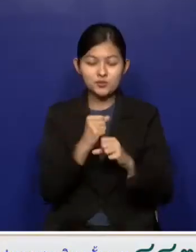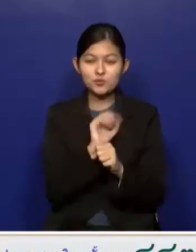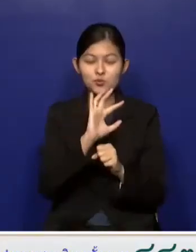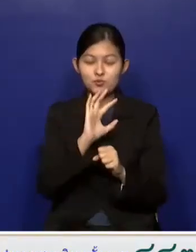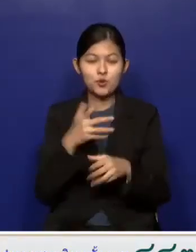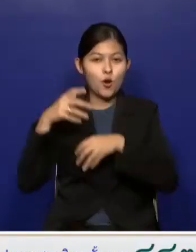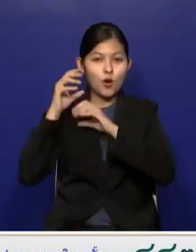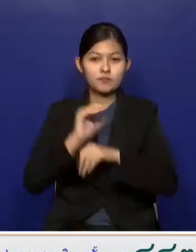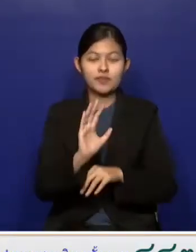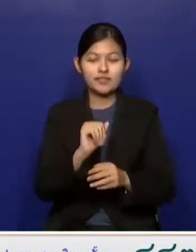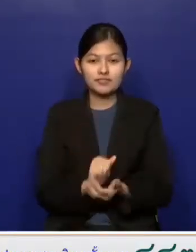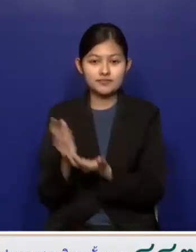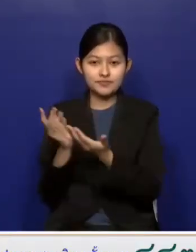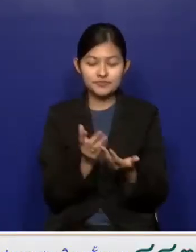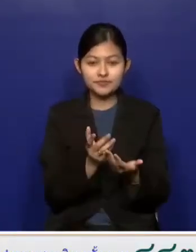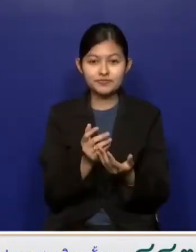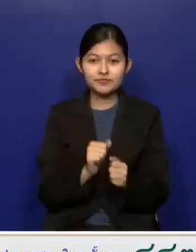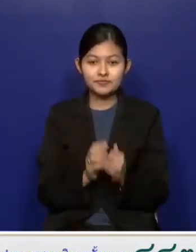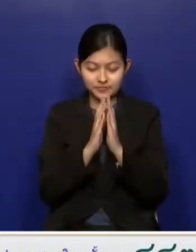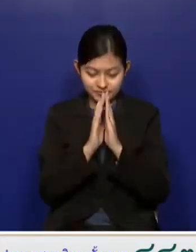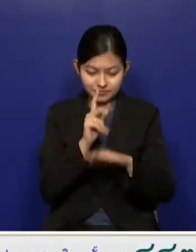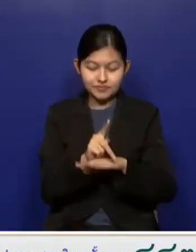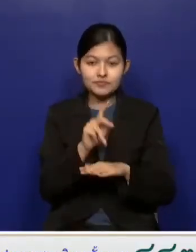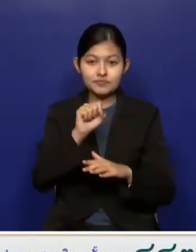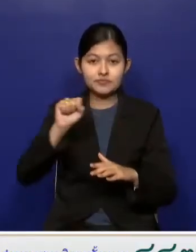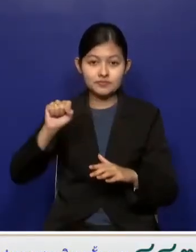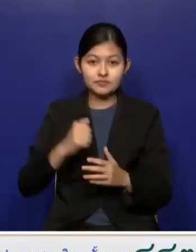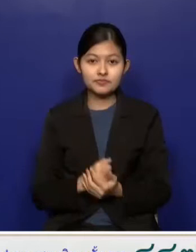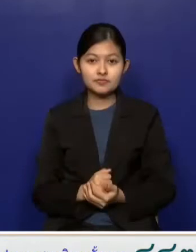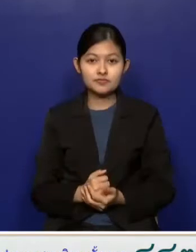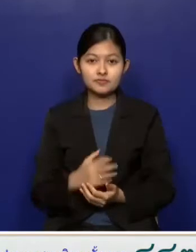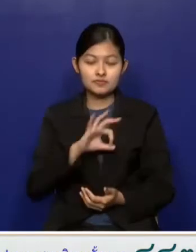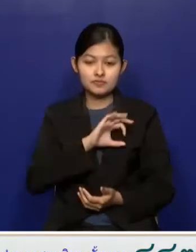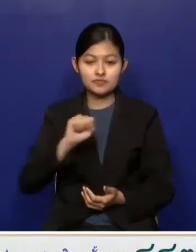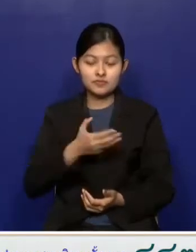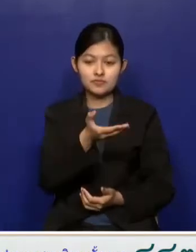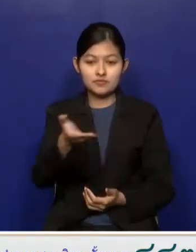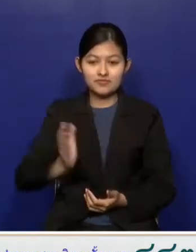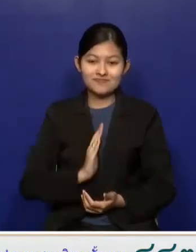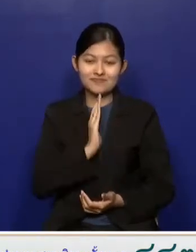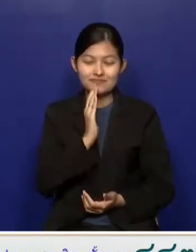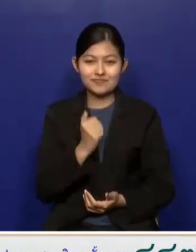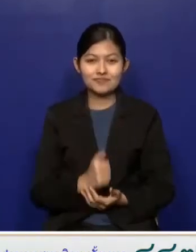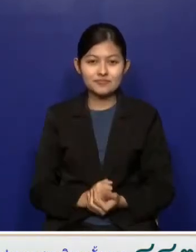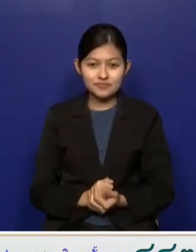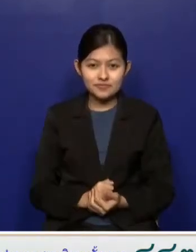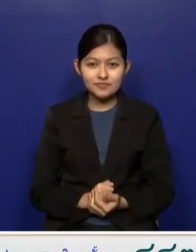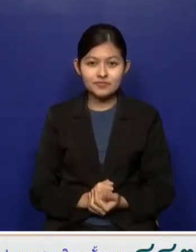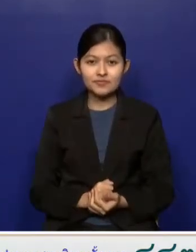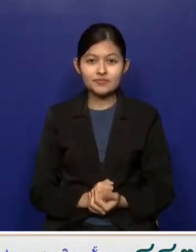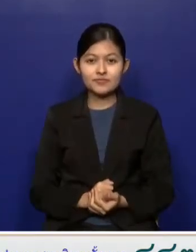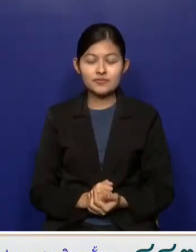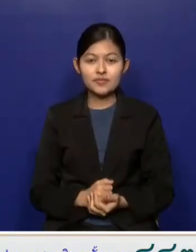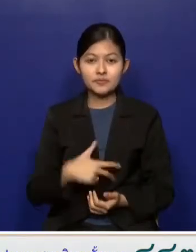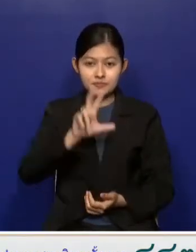ชิญท่านอุบลศักดิ์ครับ กราบเรียนท่านประธานสภาที่เคารพท่านสมาชิกผู้ทรงเกียรติกับผมในบุญศักดิ์บุญรุ่งงามสมาชิกสภาผู้แทนราษฎรพรรคเพื่อไ